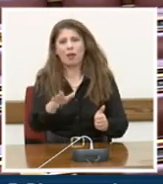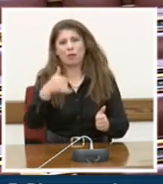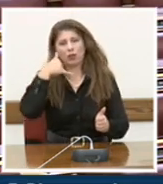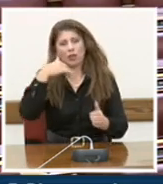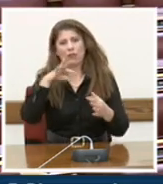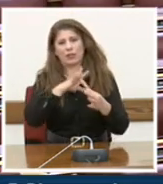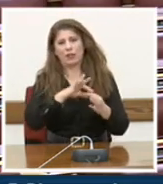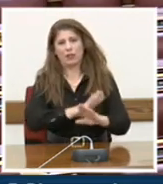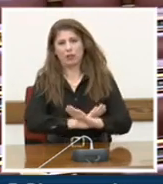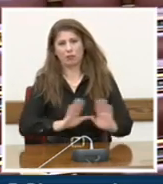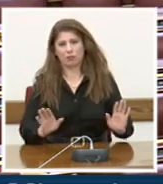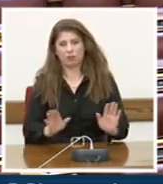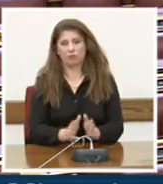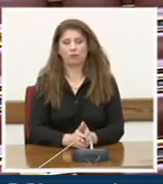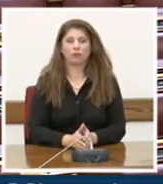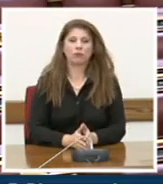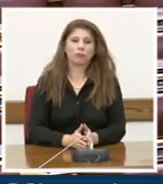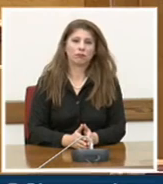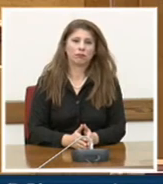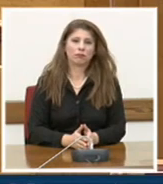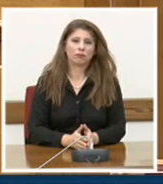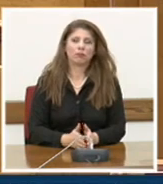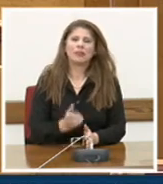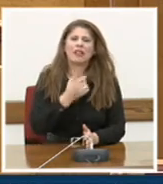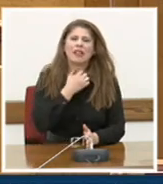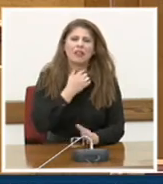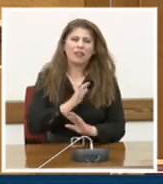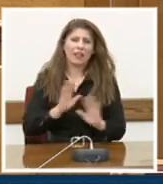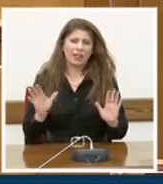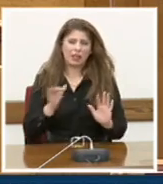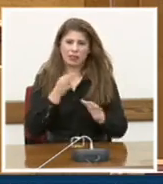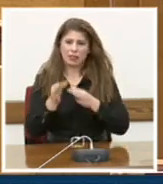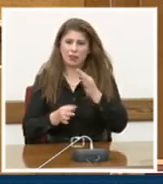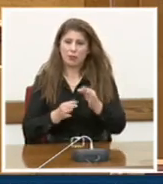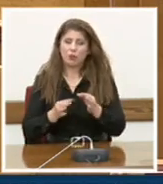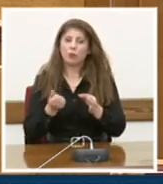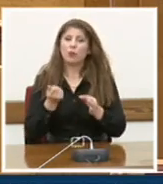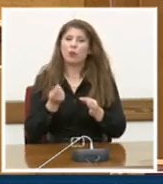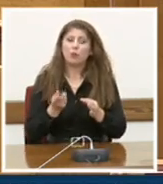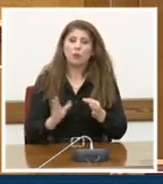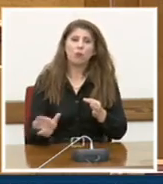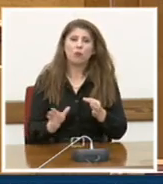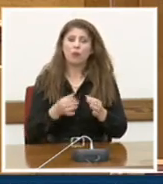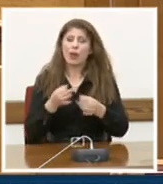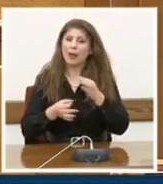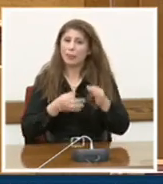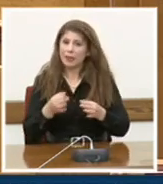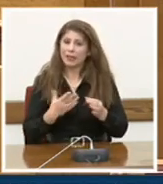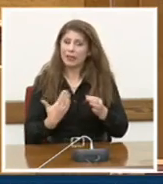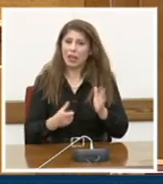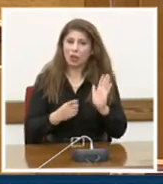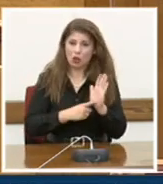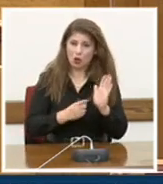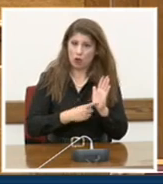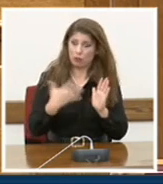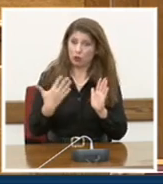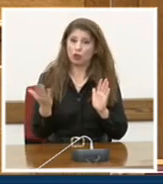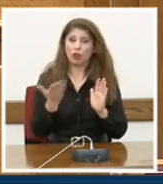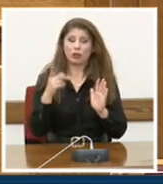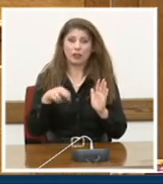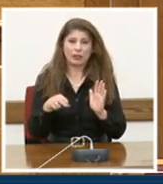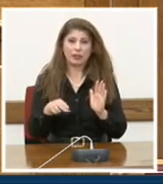Βέβαια, είναι περιττό να πούμε το πόσες ερμηνείες προβλέπει ο νόμος σε ό,τι ονομάζεται